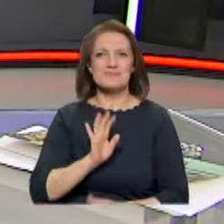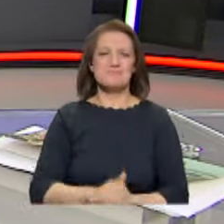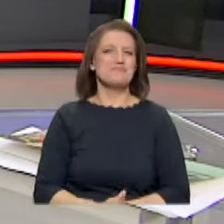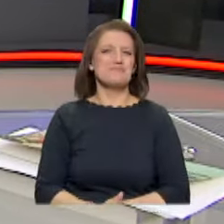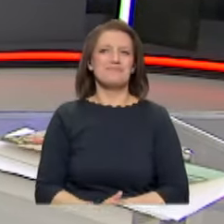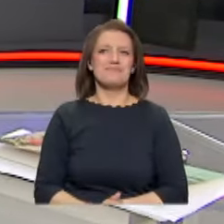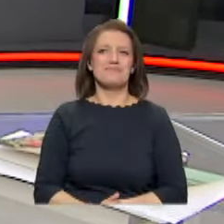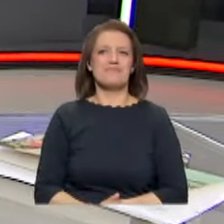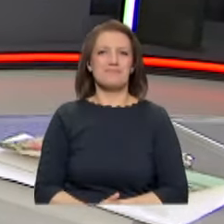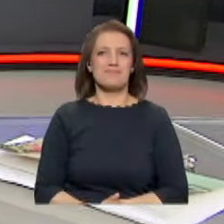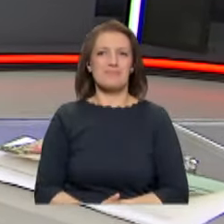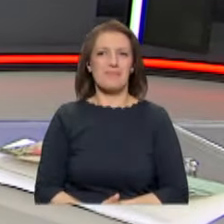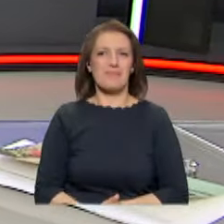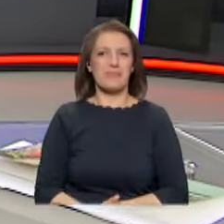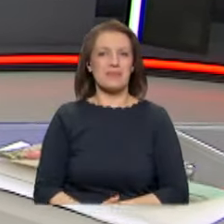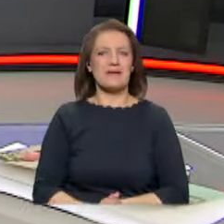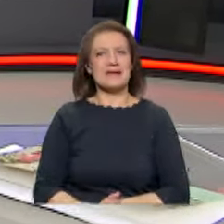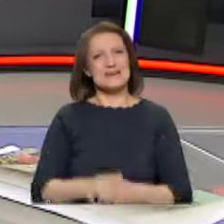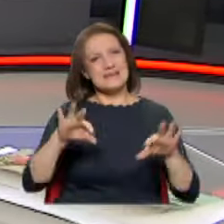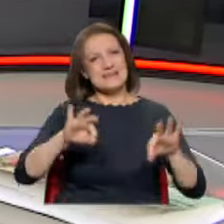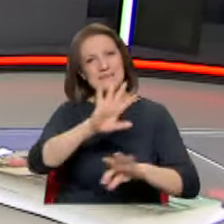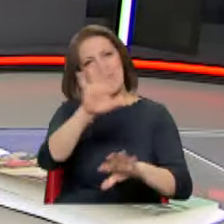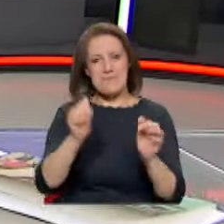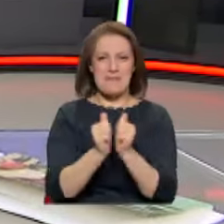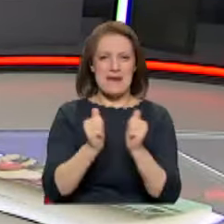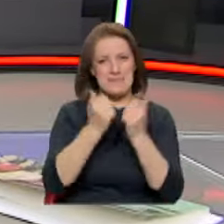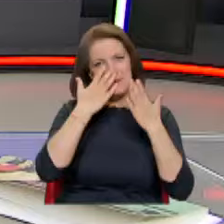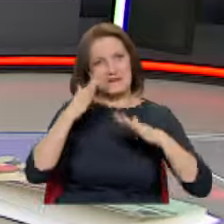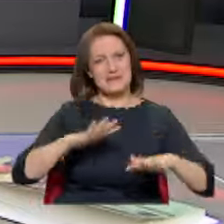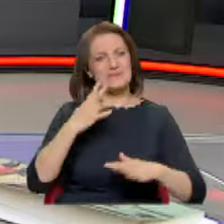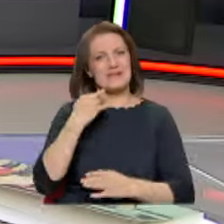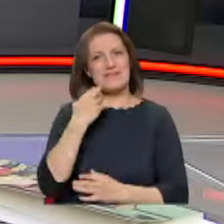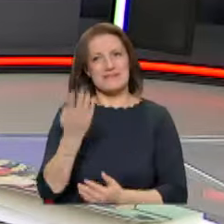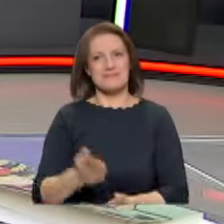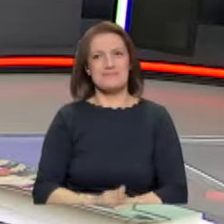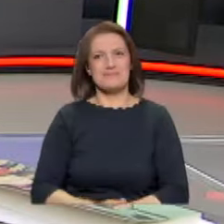diye. Şimdi bekliyoruz, hep beraber bekliyoruz efendim, tamam.